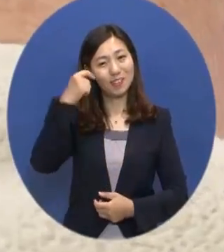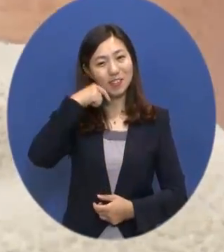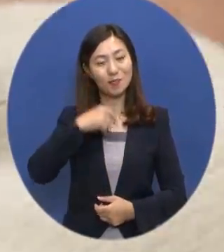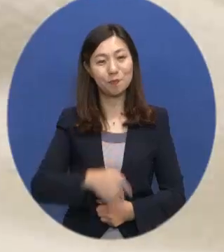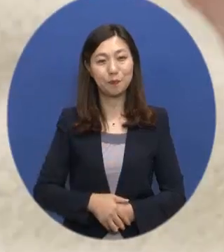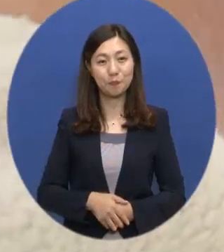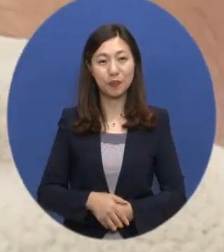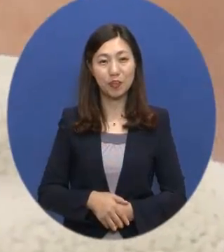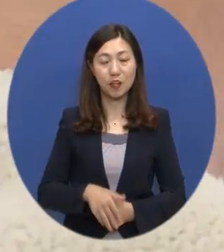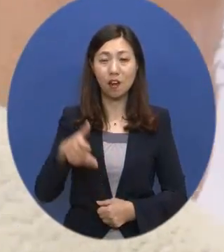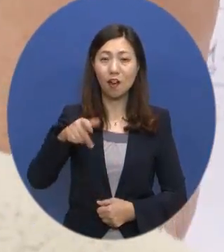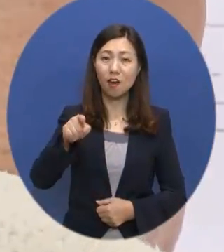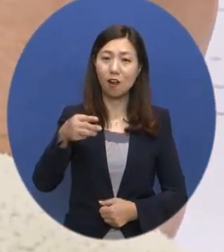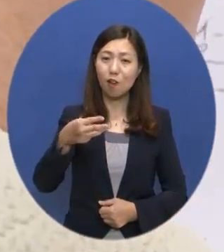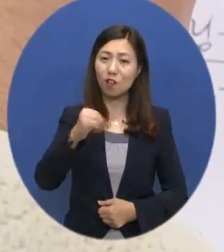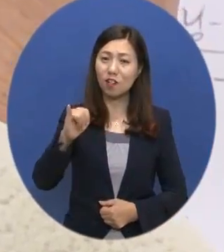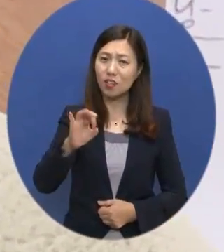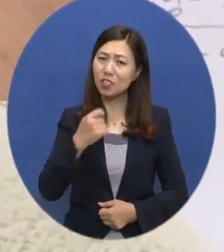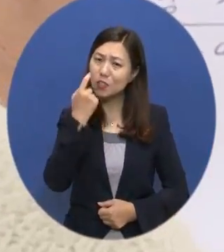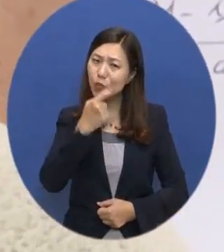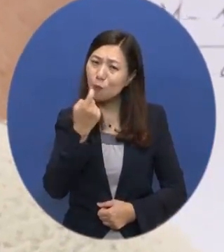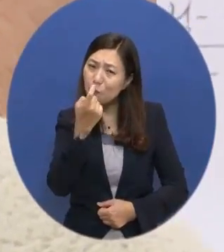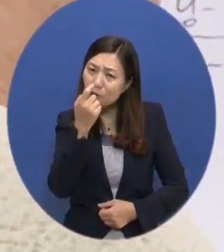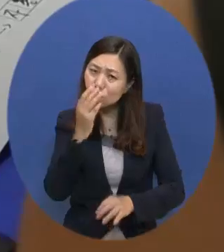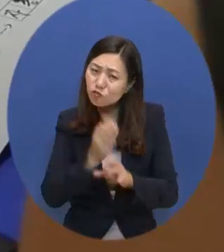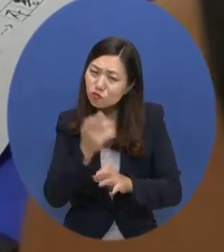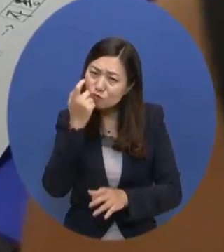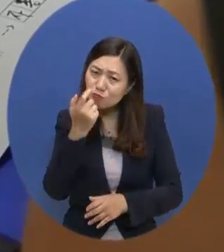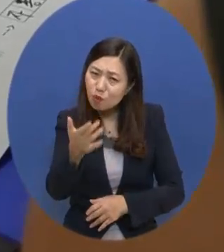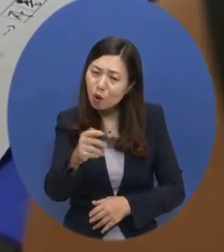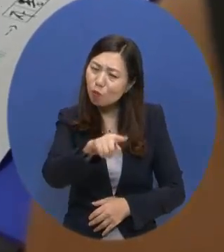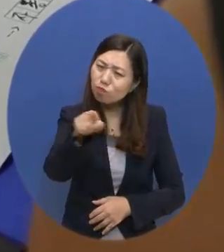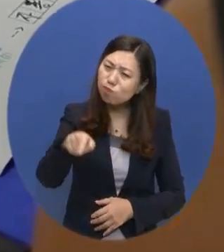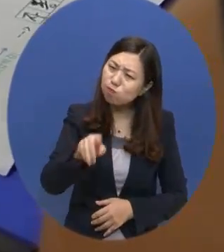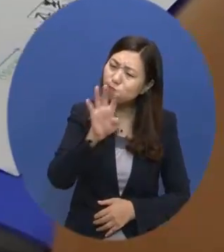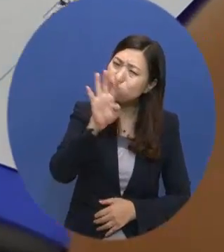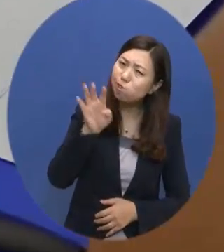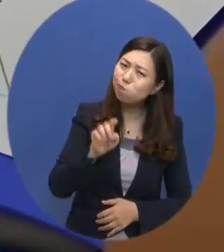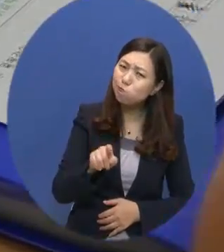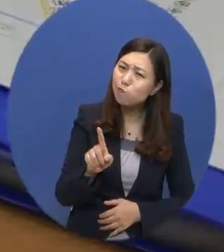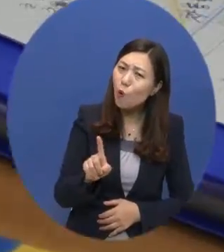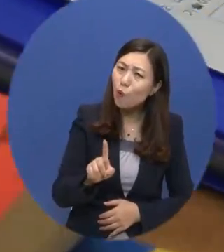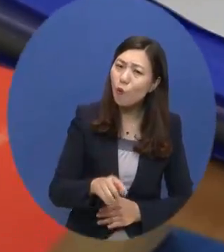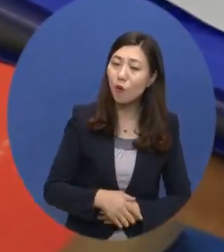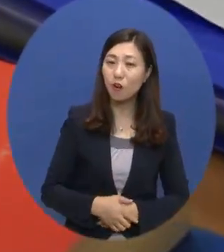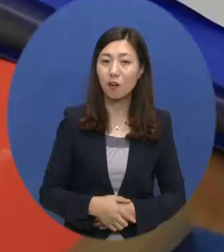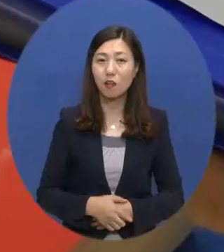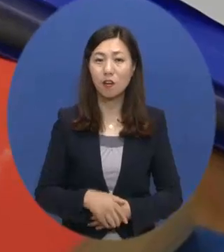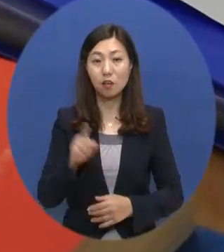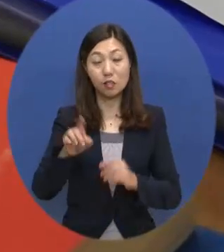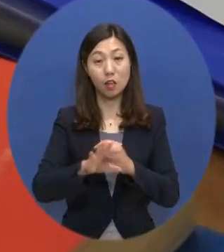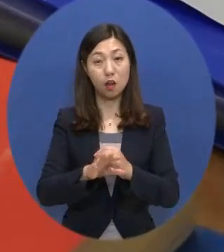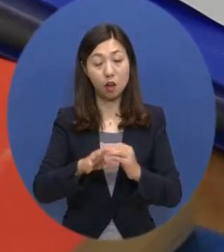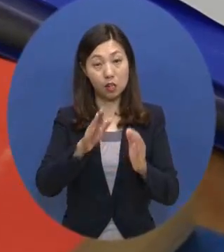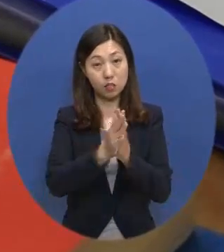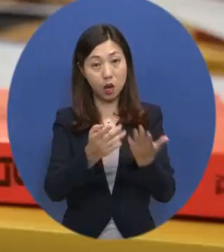컬링 이론이라도 배우는 걸까요? 이분들 대체 뭐 하고 계신 건가요? 이때 눈에 보인 체계 정체,